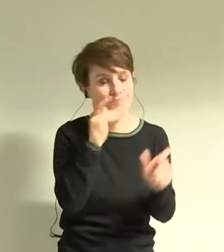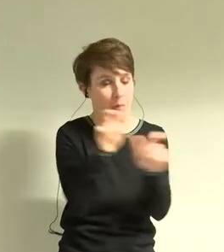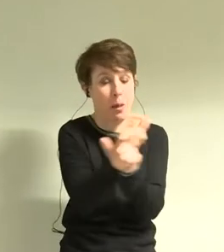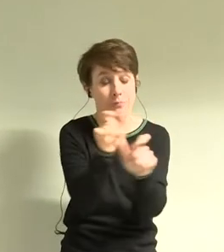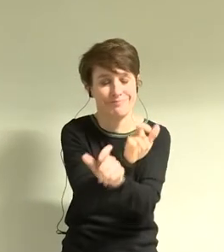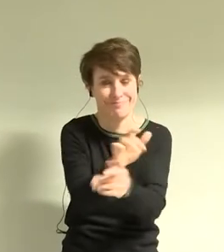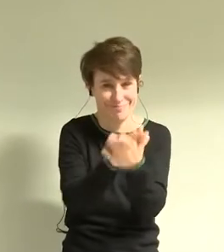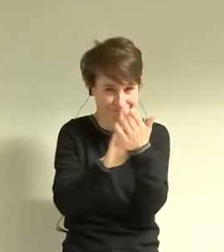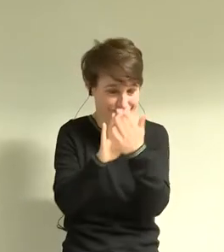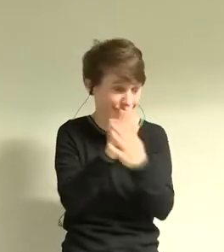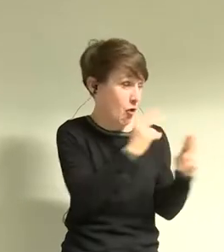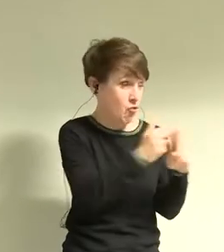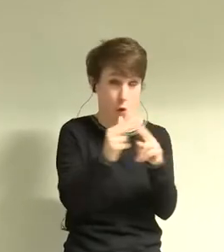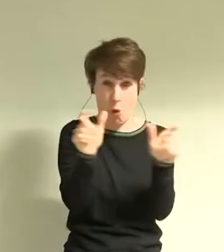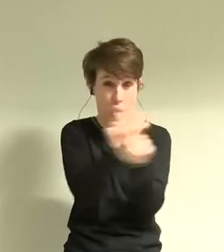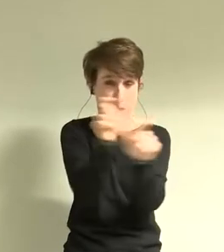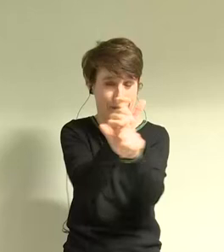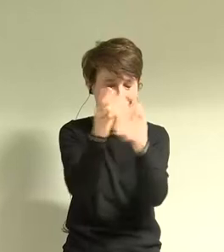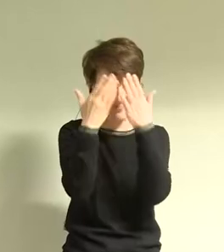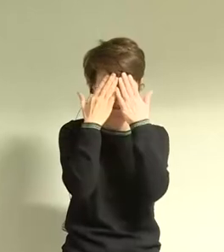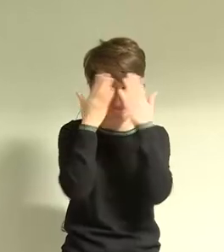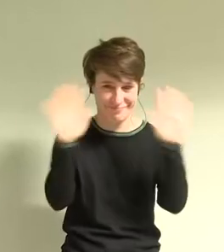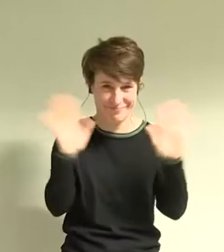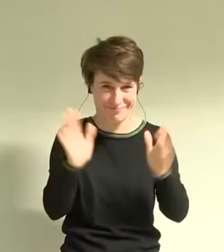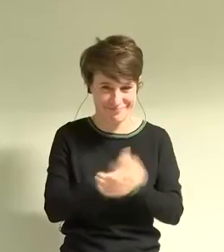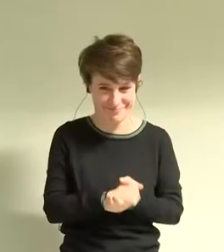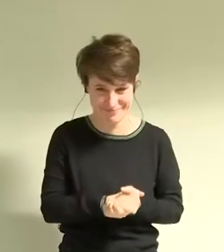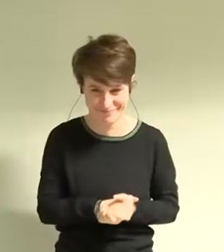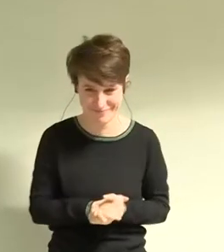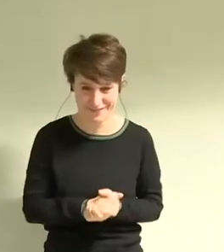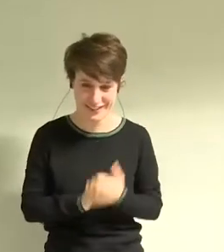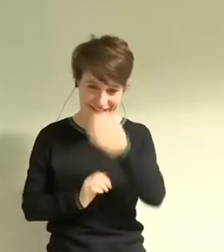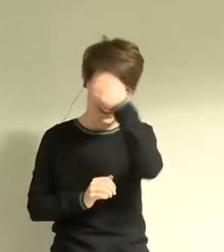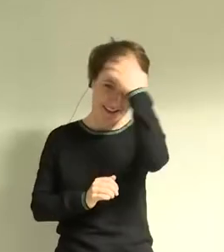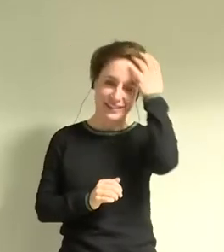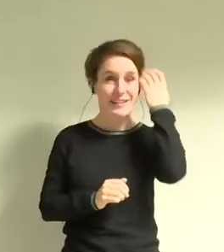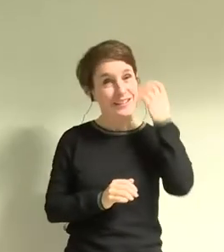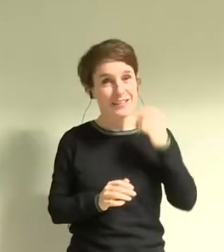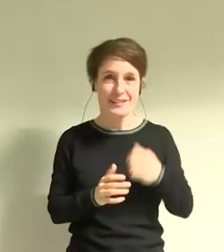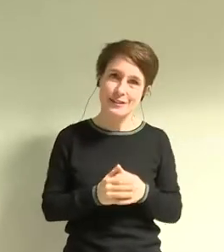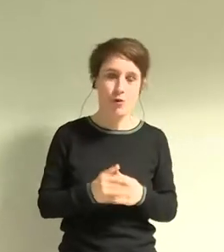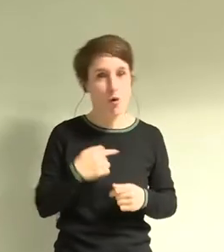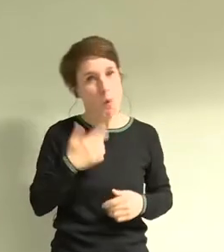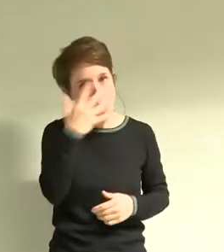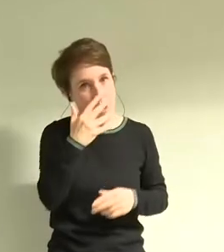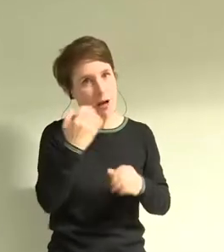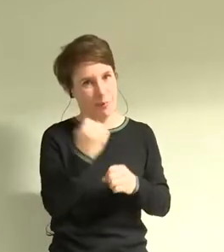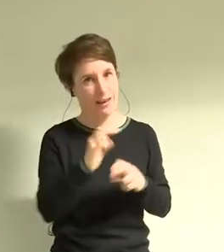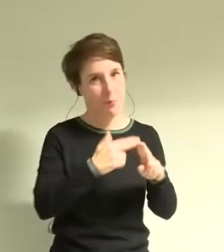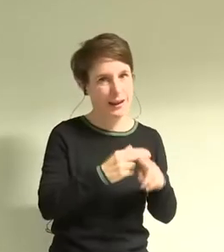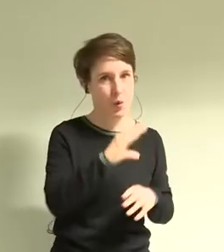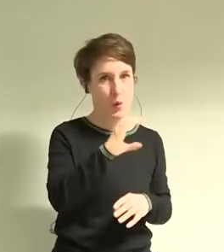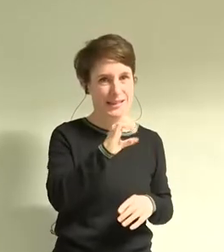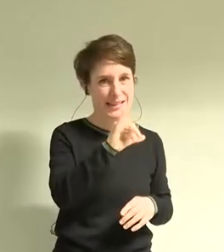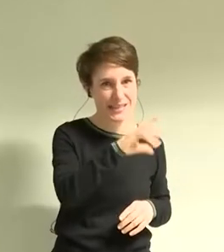encore inquiète c'est perdu je peux encore apprendre déjà maintenant j'arrive à faire cécile et céline de noter donc